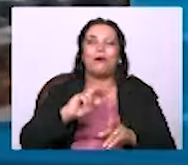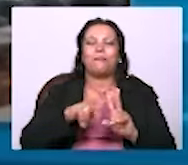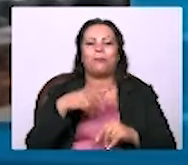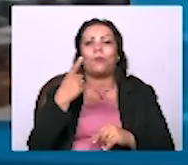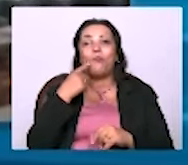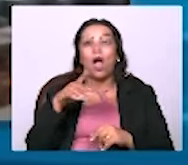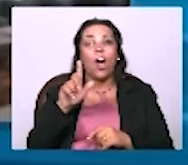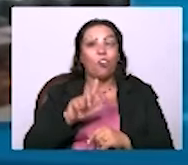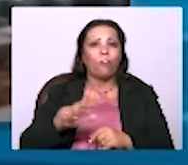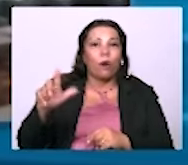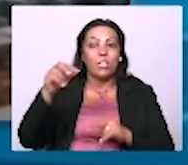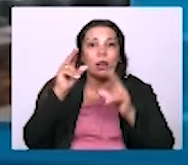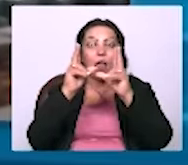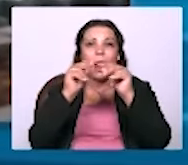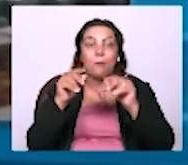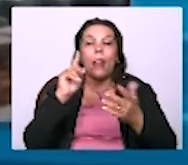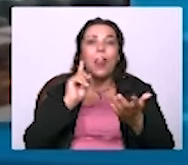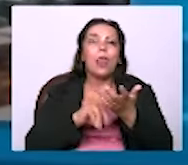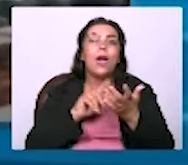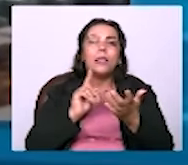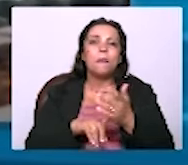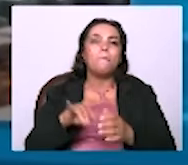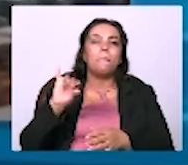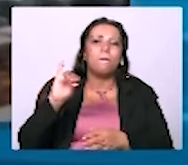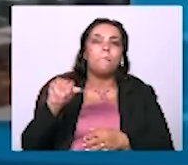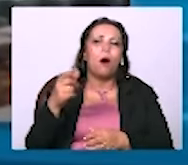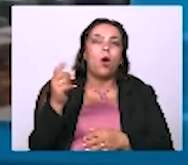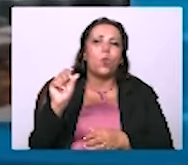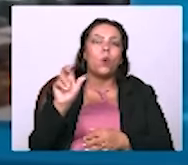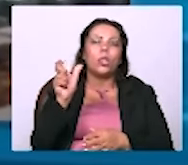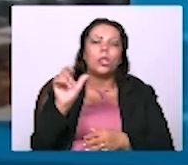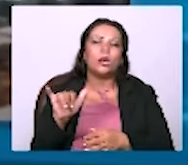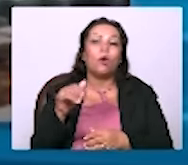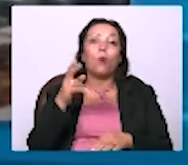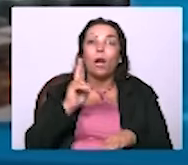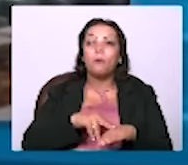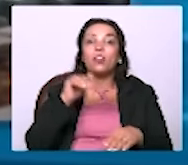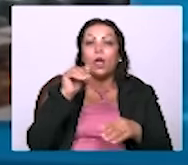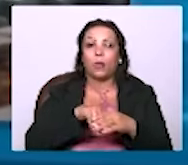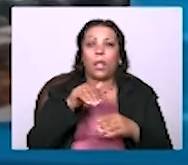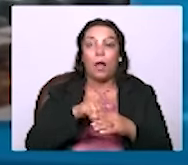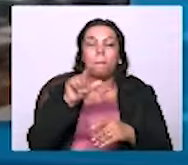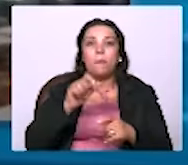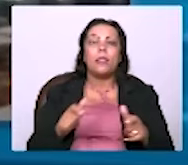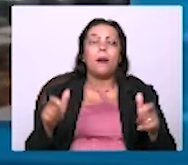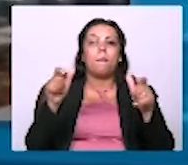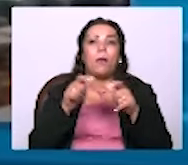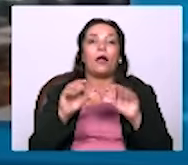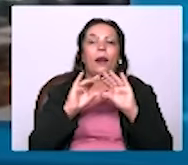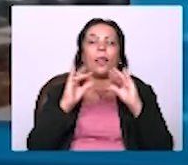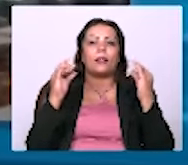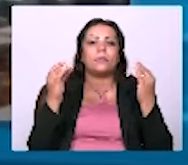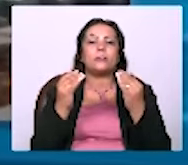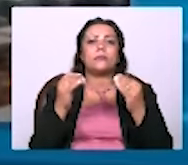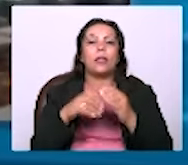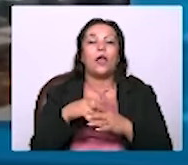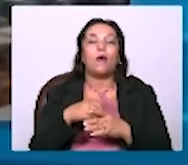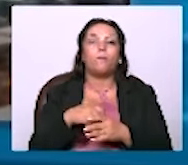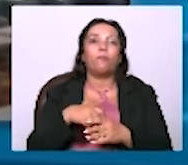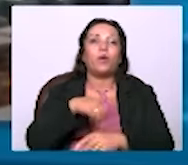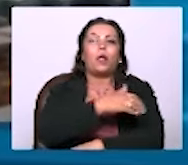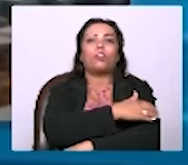عارفين الرئيس في لبنان لابد ان يكون ماروني ولا وينتخب من خلال مجلس النواب اللبناني يعني